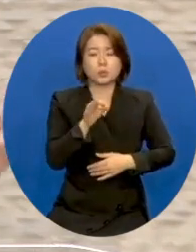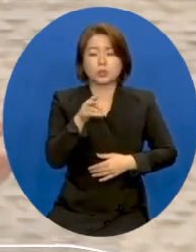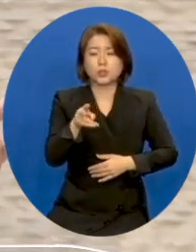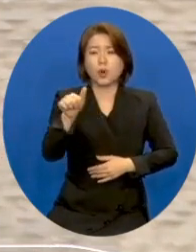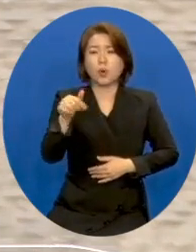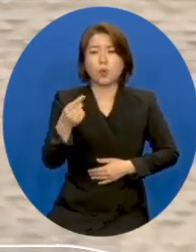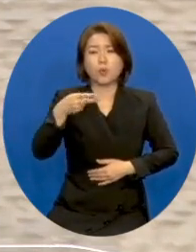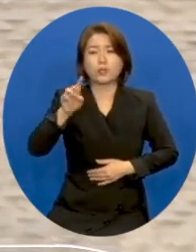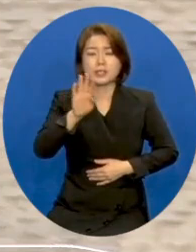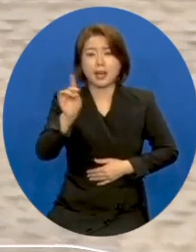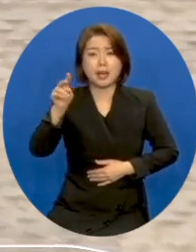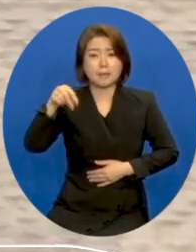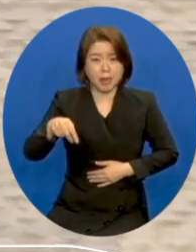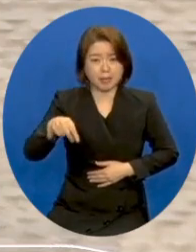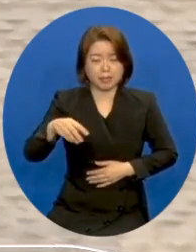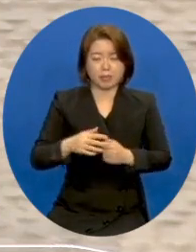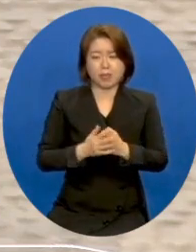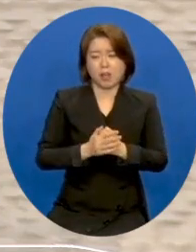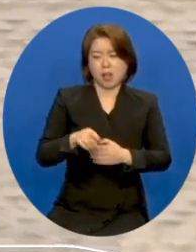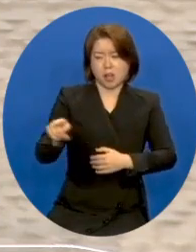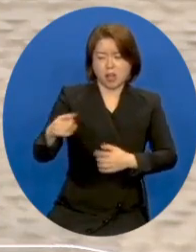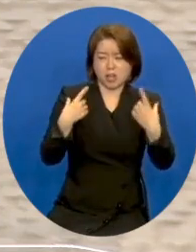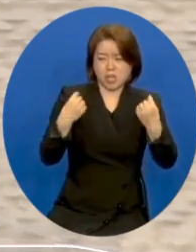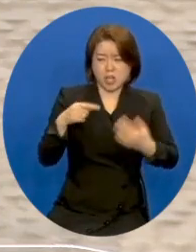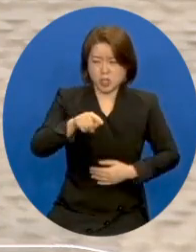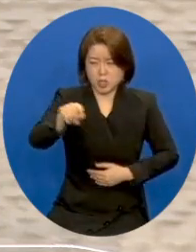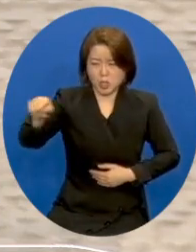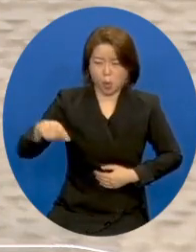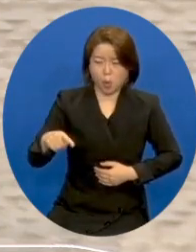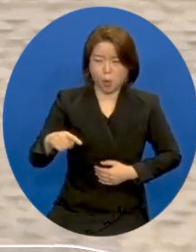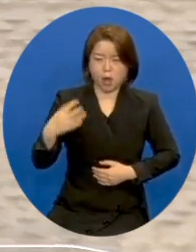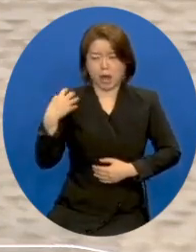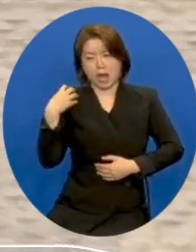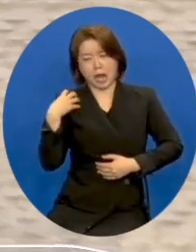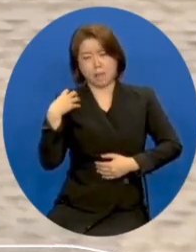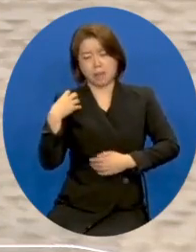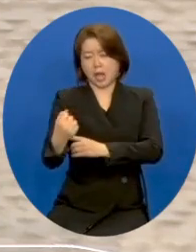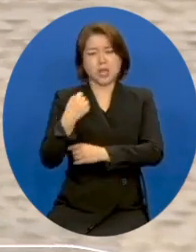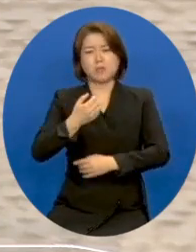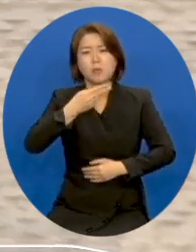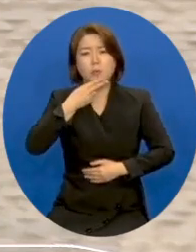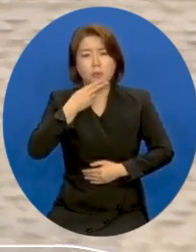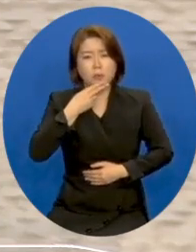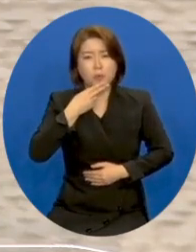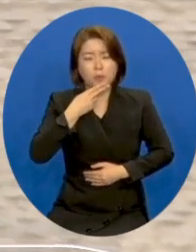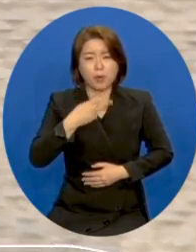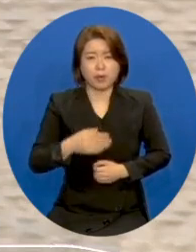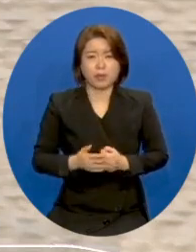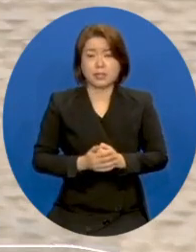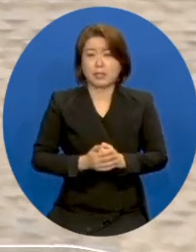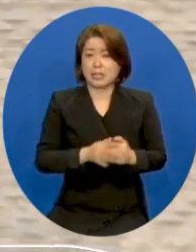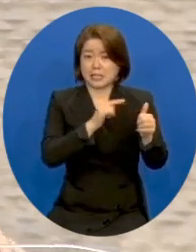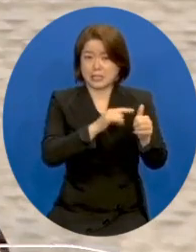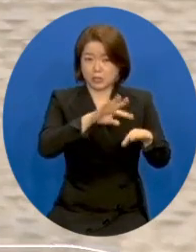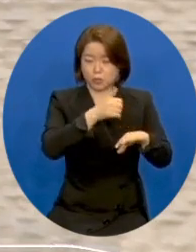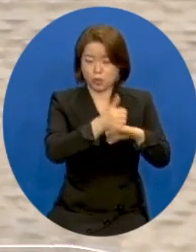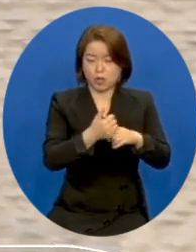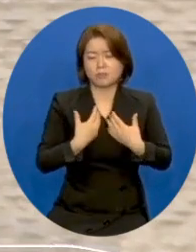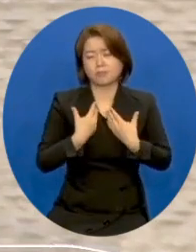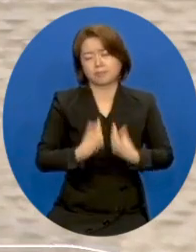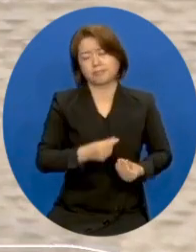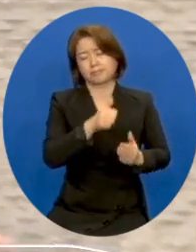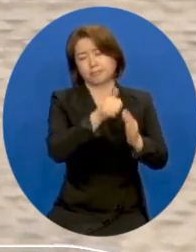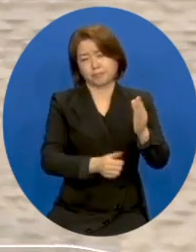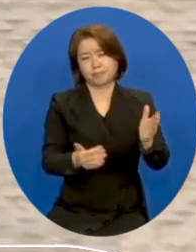여호사밧은 도무지 암몬과 모압 연합군을 감당할 수 있는 힘이 없었습니다. 그는 절망에